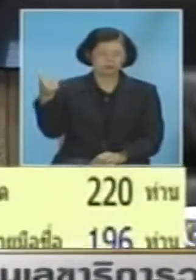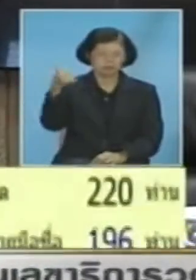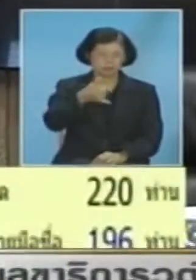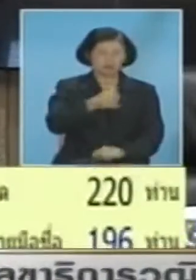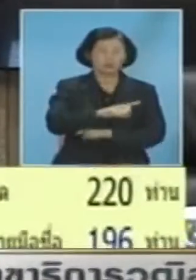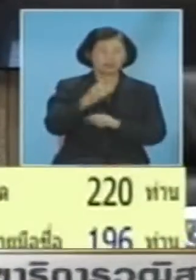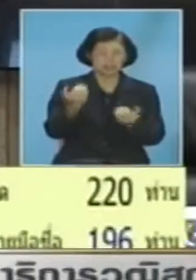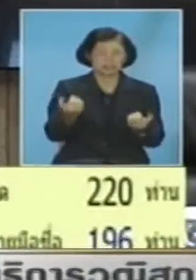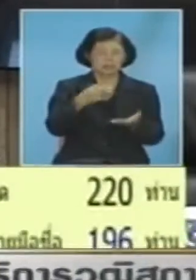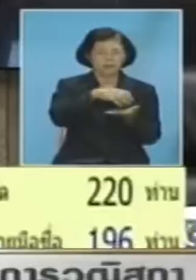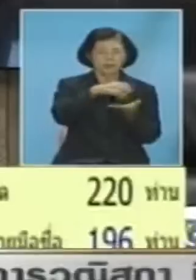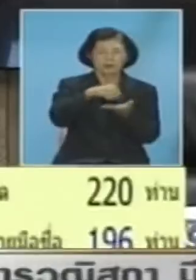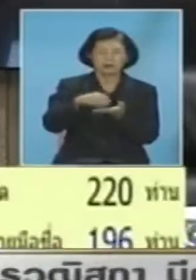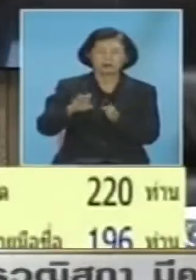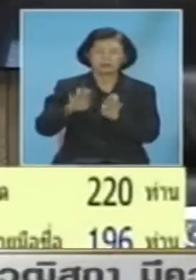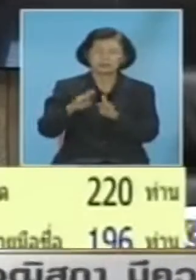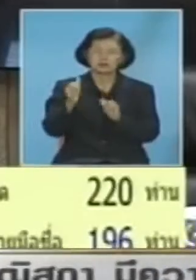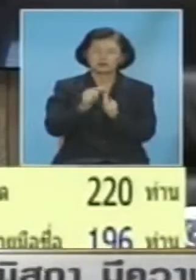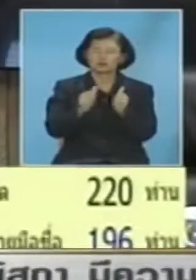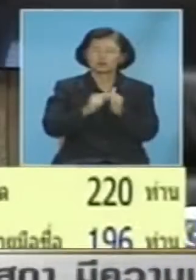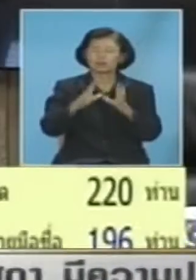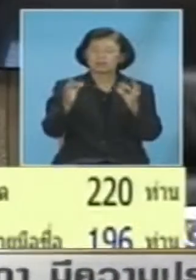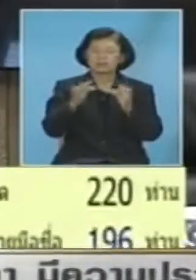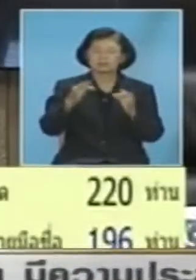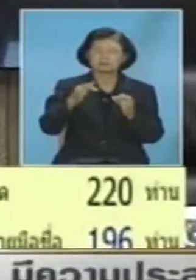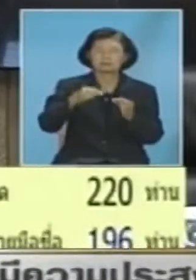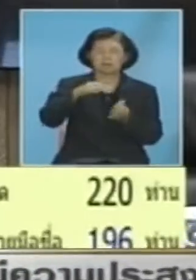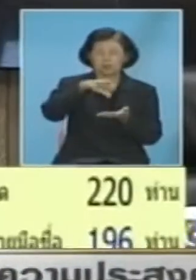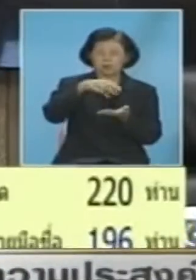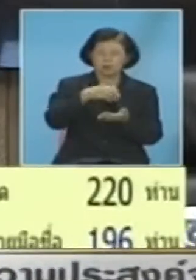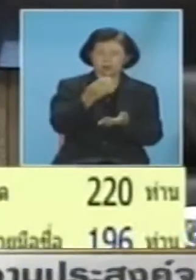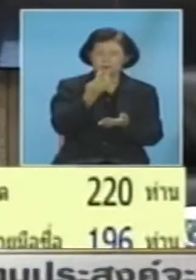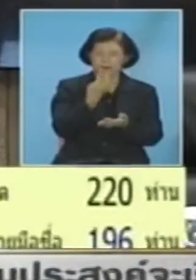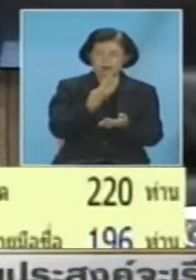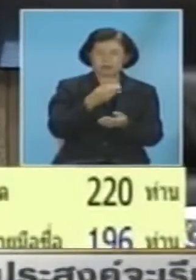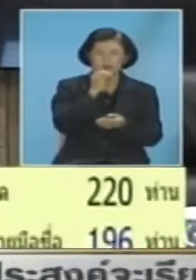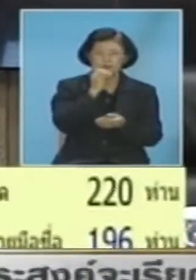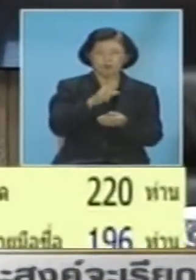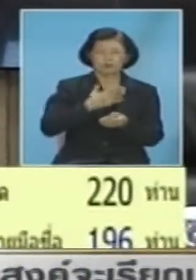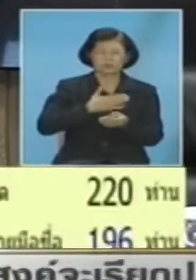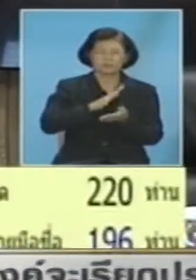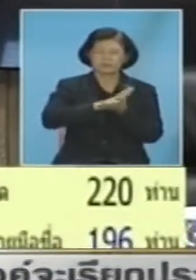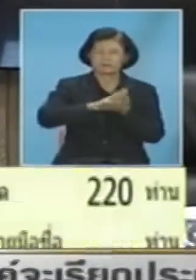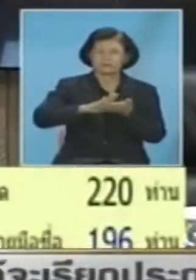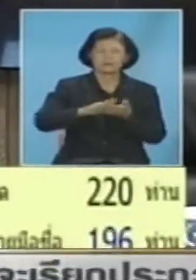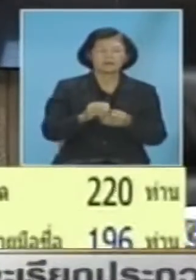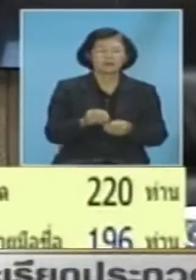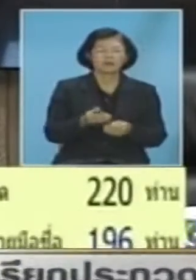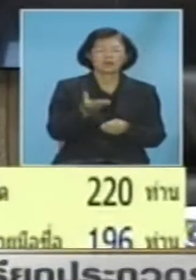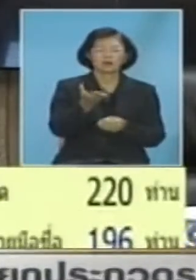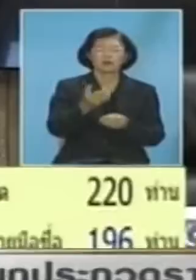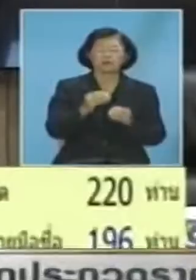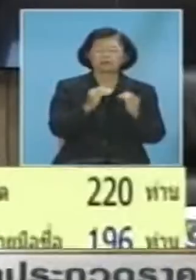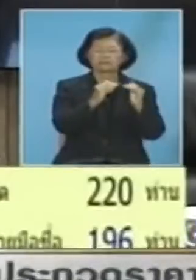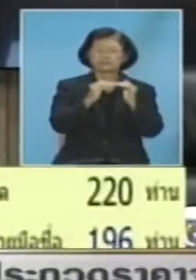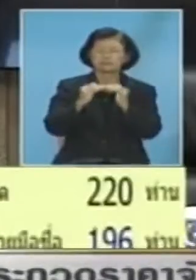ลงปิดคดีในทุกเรื่องที่ถูกกล่าวหาค่ะเพื่อยืนยันถึงความบริสุทธิ์ของดิฉันและเพื่อขอความเป็นธรร